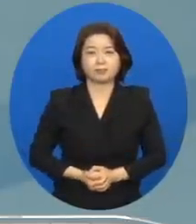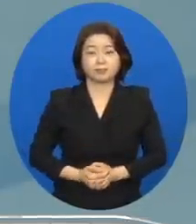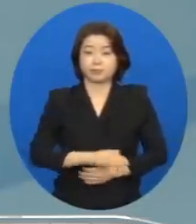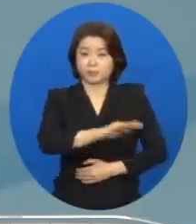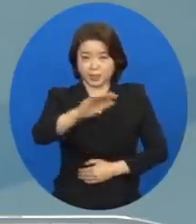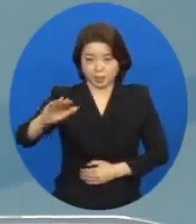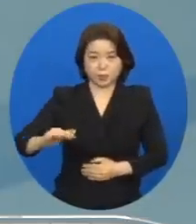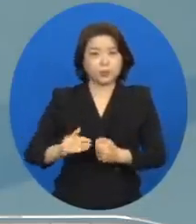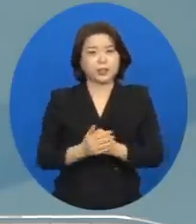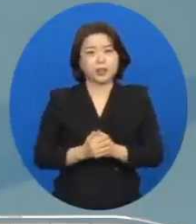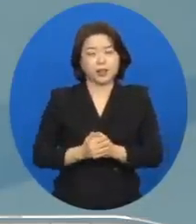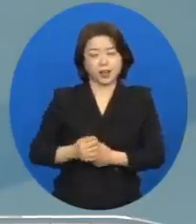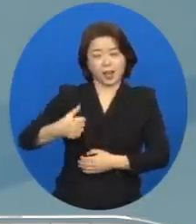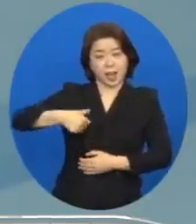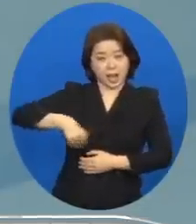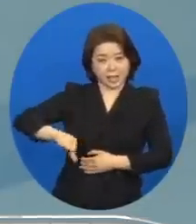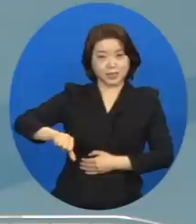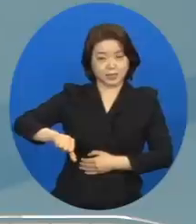우리가 아들을